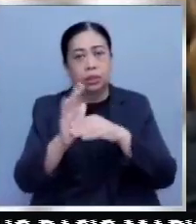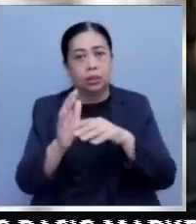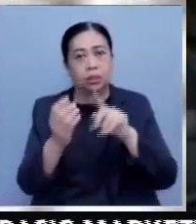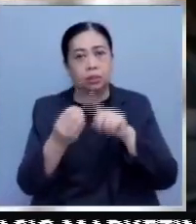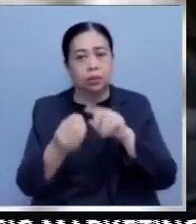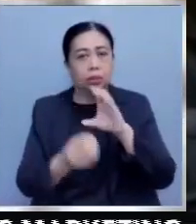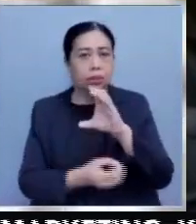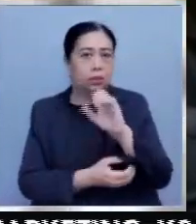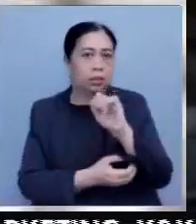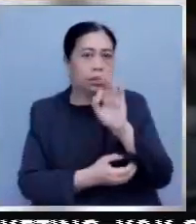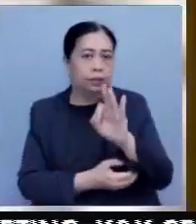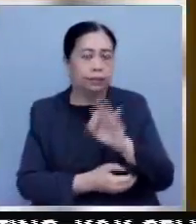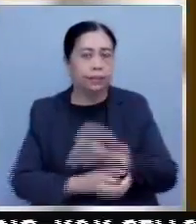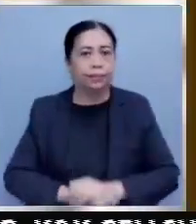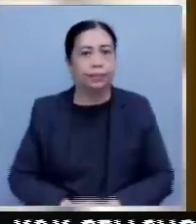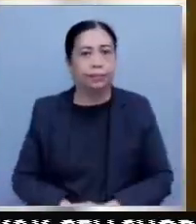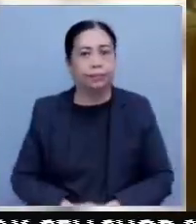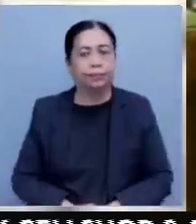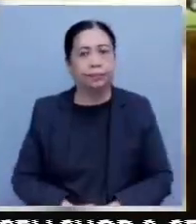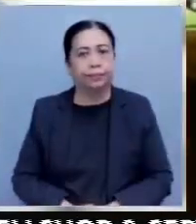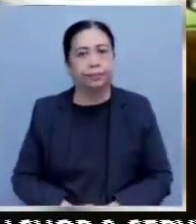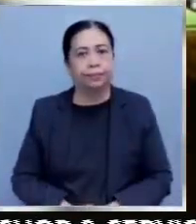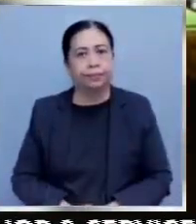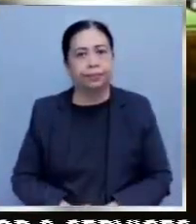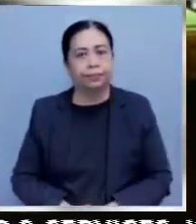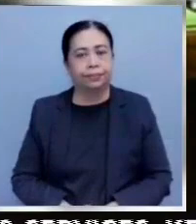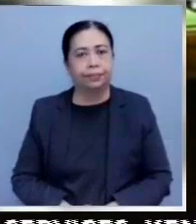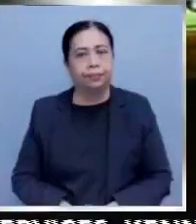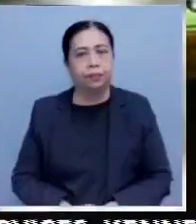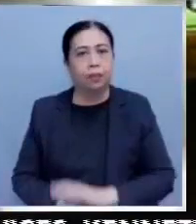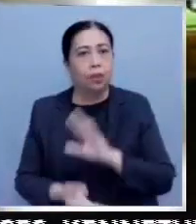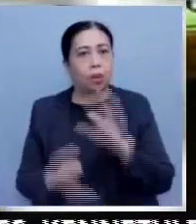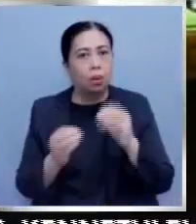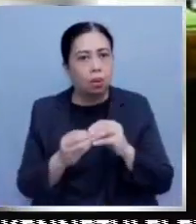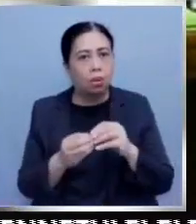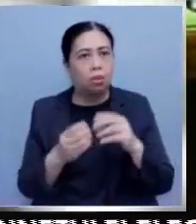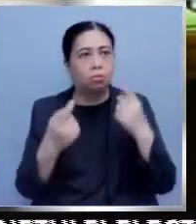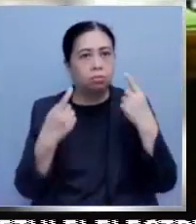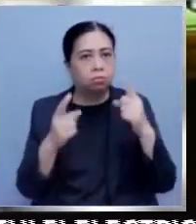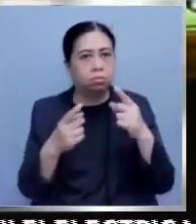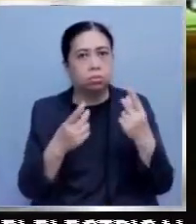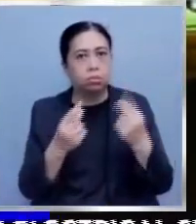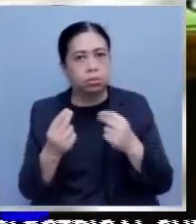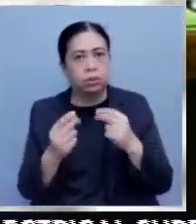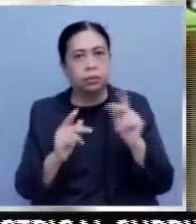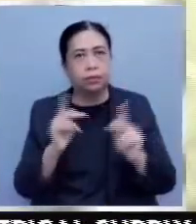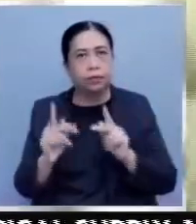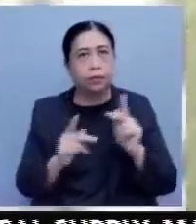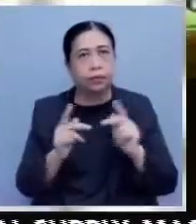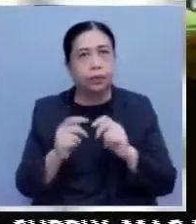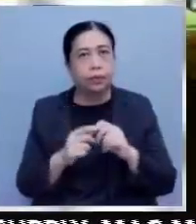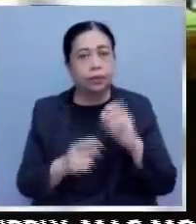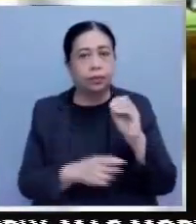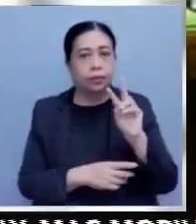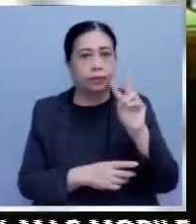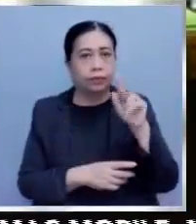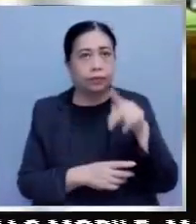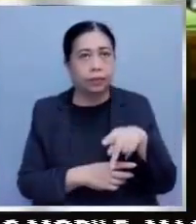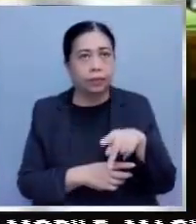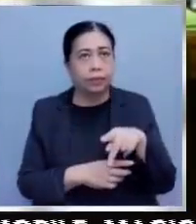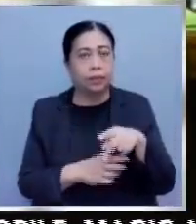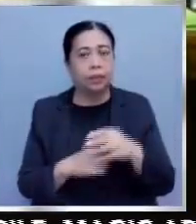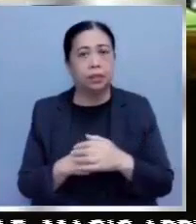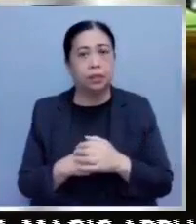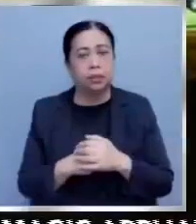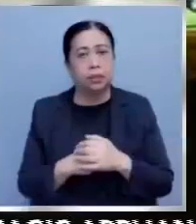and intelligence funds. All of the accomplishment and the performance of the Office of the Vice President